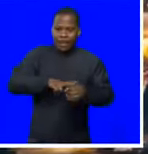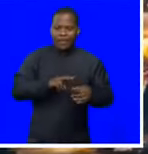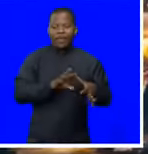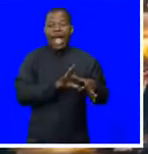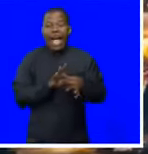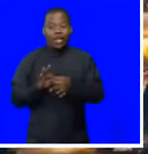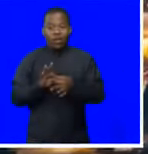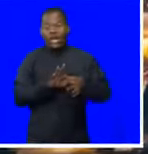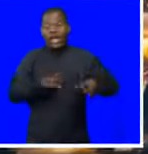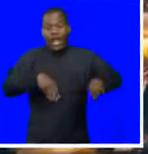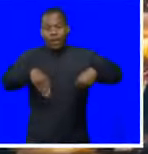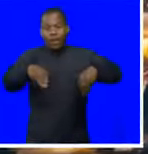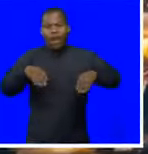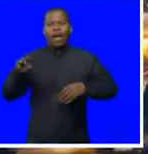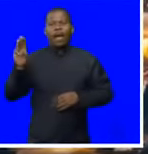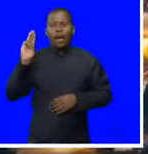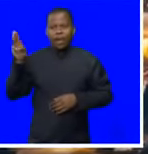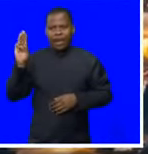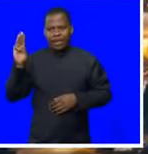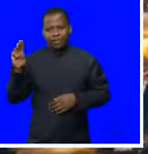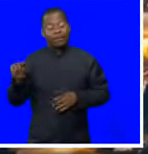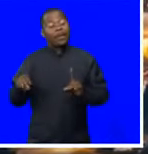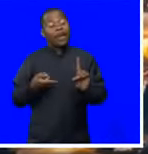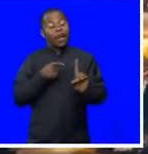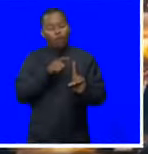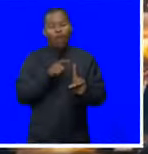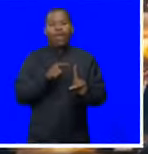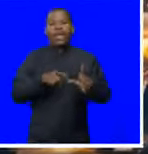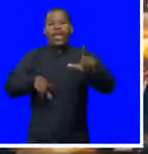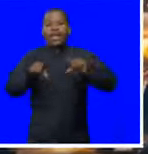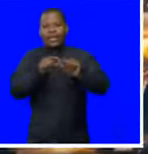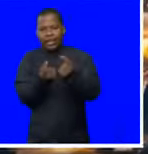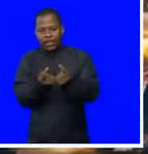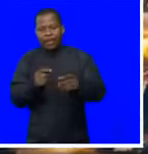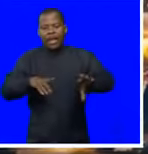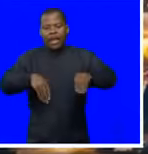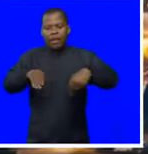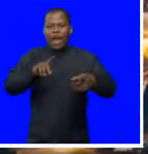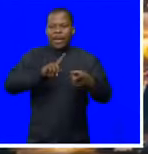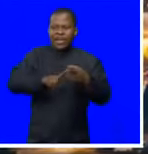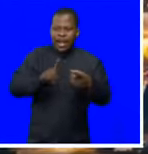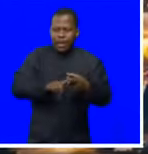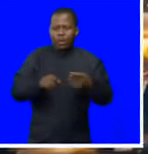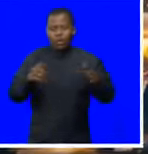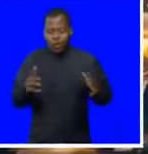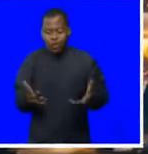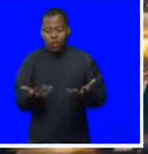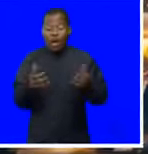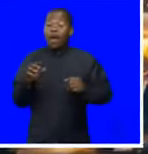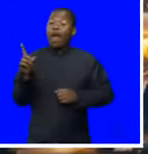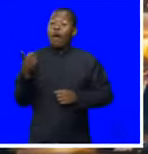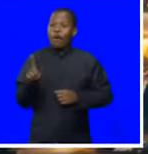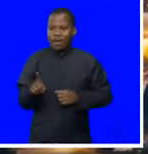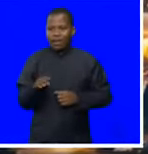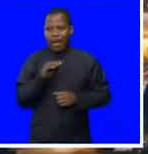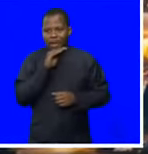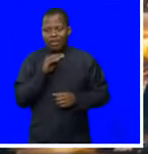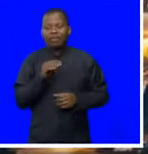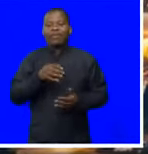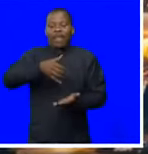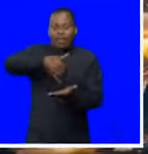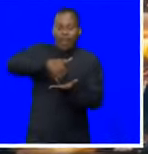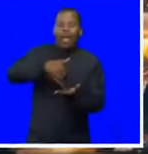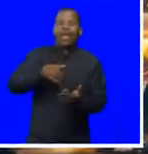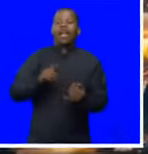lengameli yomdlalo wolibhola letinyawo kuleli Peter Smelane sewukhuthatheke badlali belikhethelo lesive sihlangu semnikati kulwela ke kuyodlala